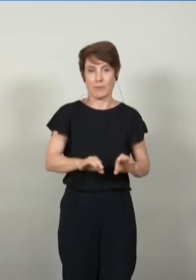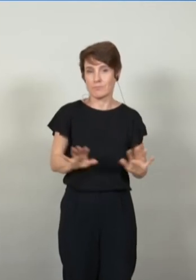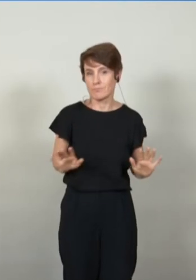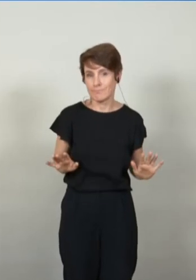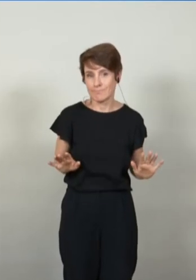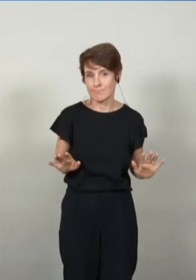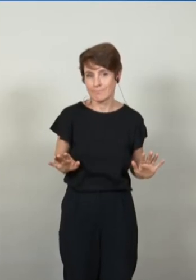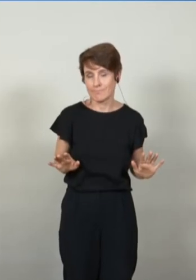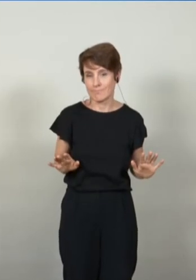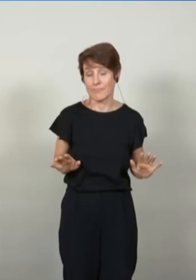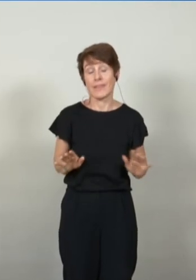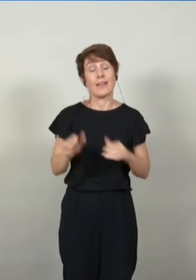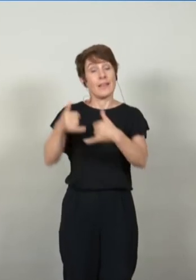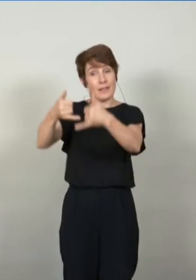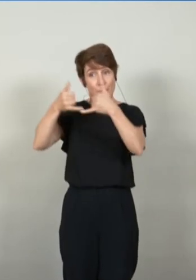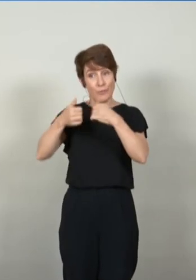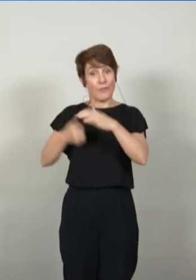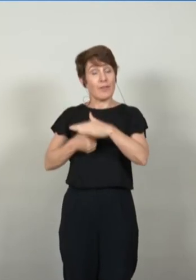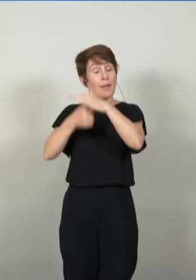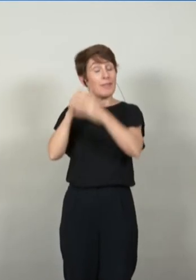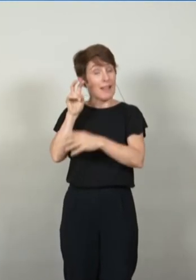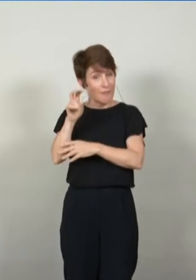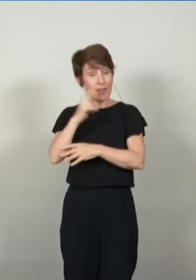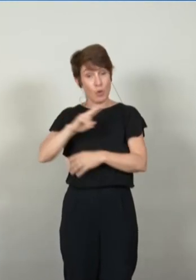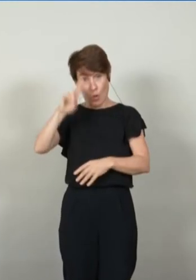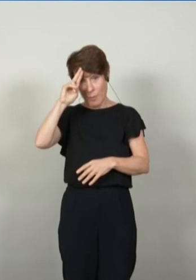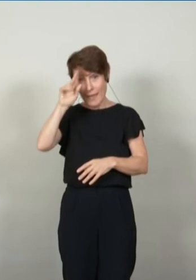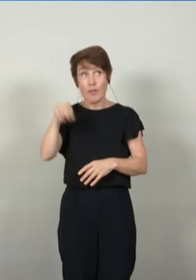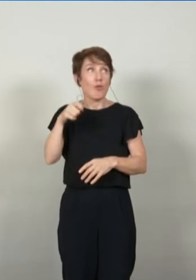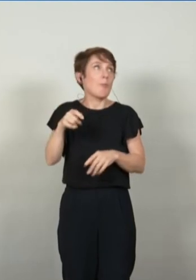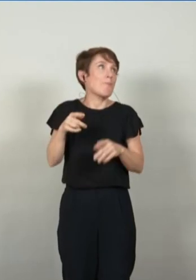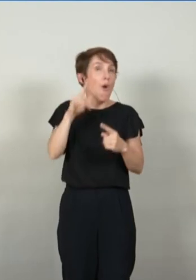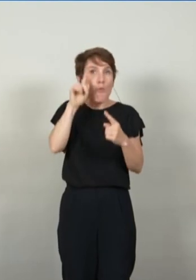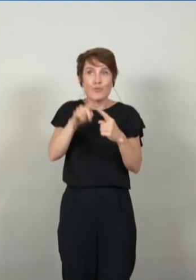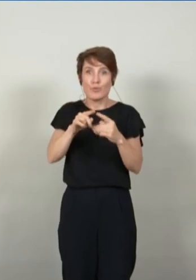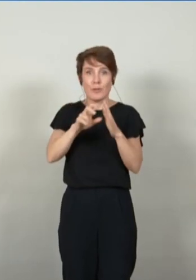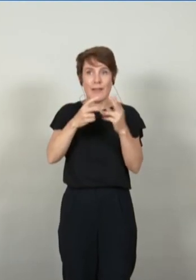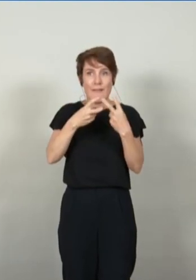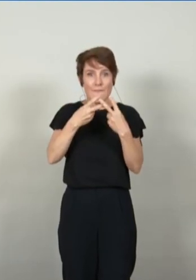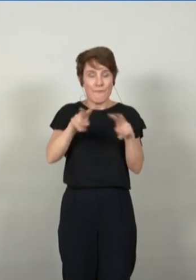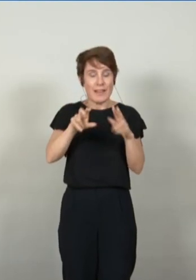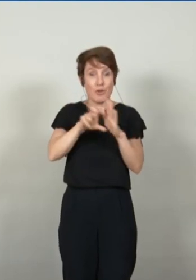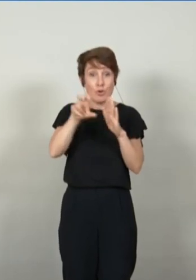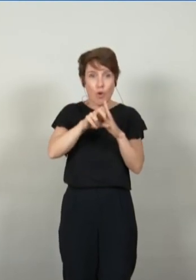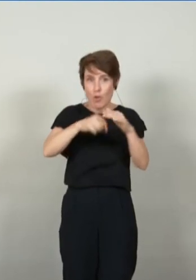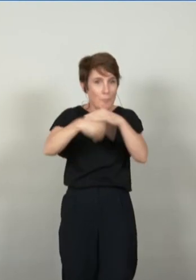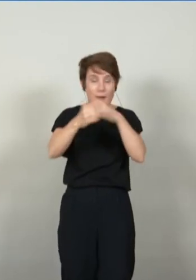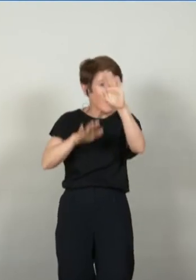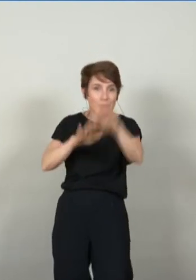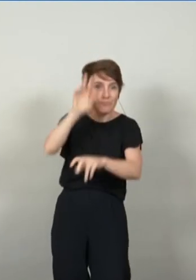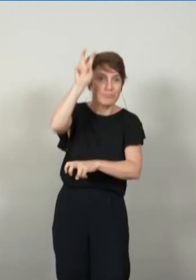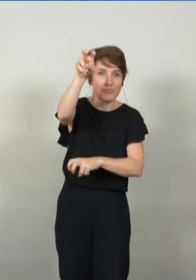européenne verte aurait dû servir de tremplin pour la ville cela ne se fera pas quel